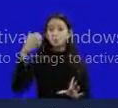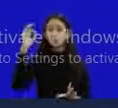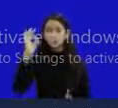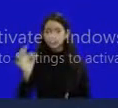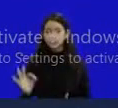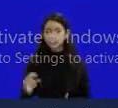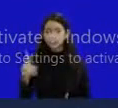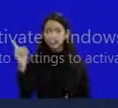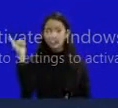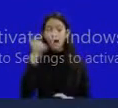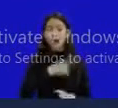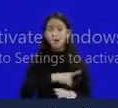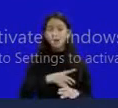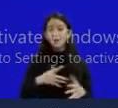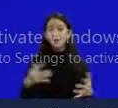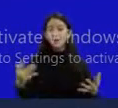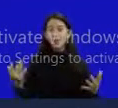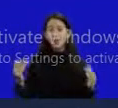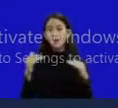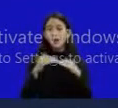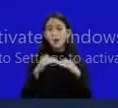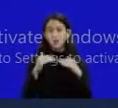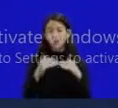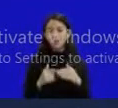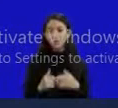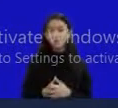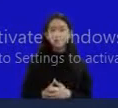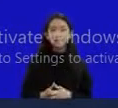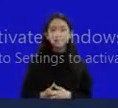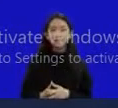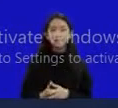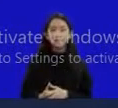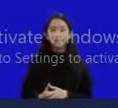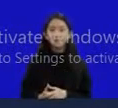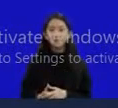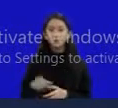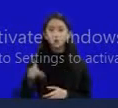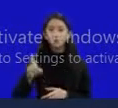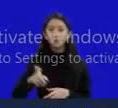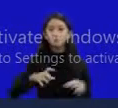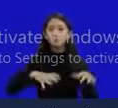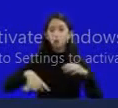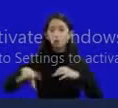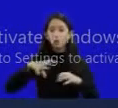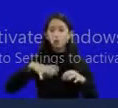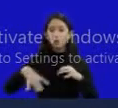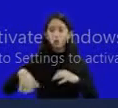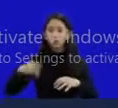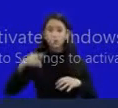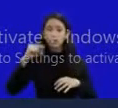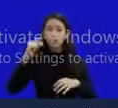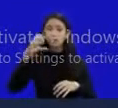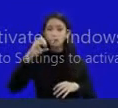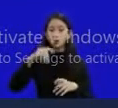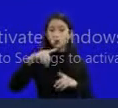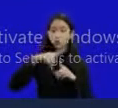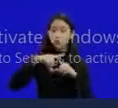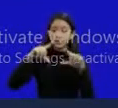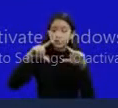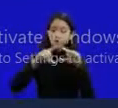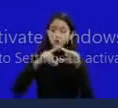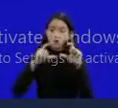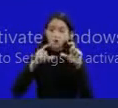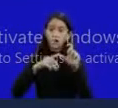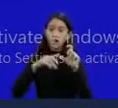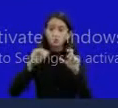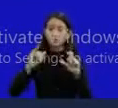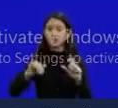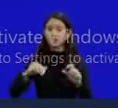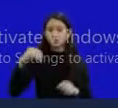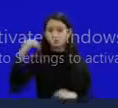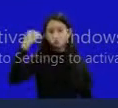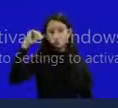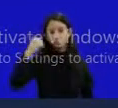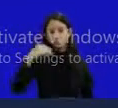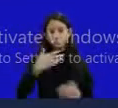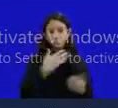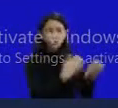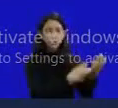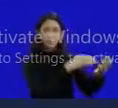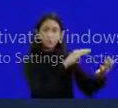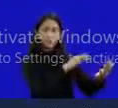jadinya mau tidak mau semua sekolah harus melakukan rotasi atau shifting ya tidak boleh